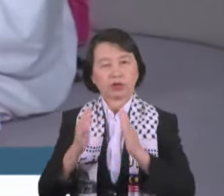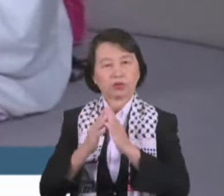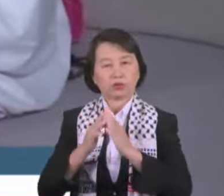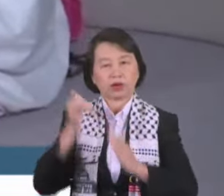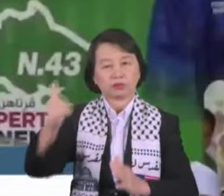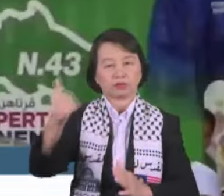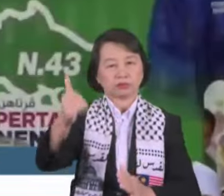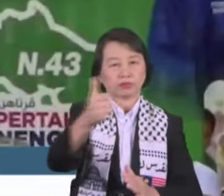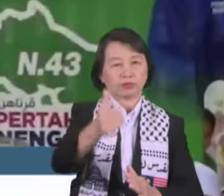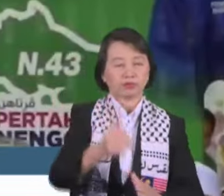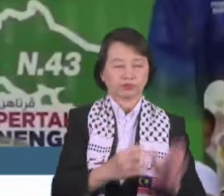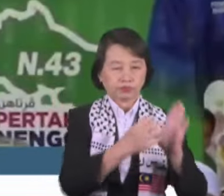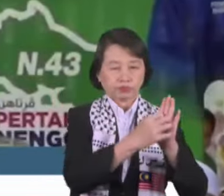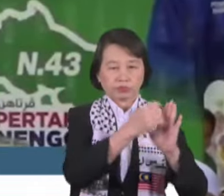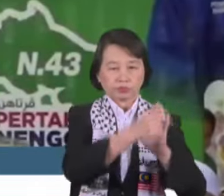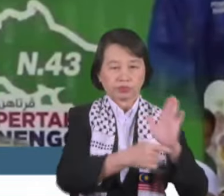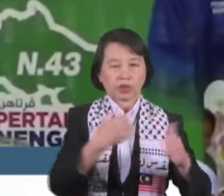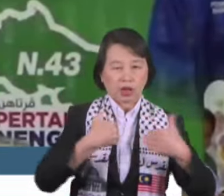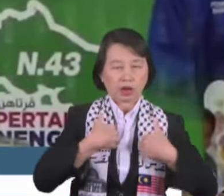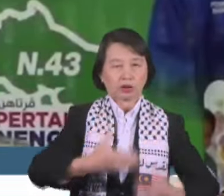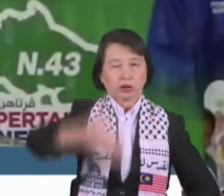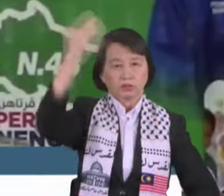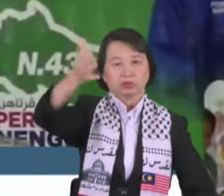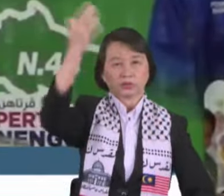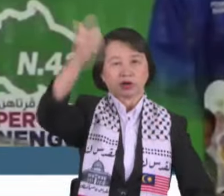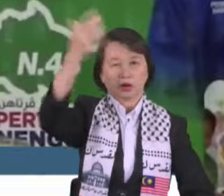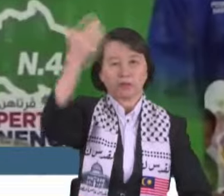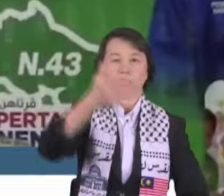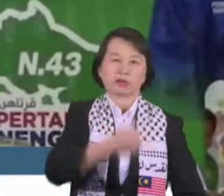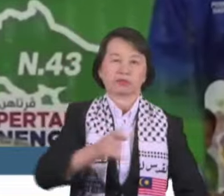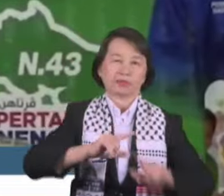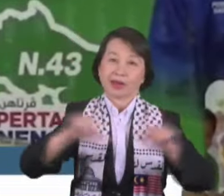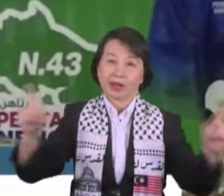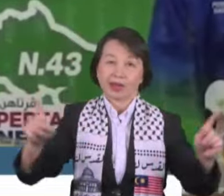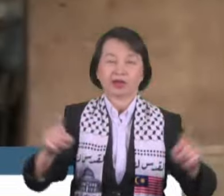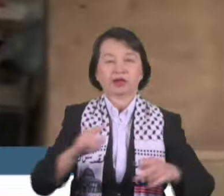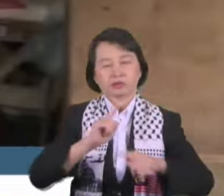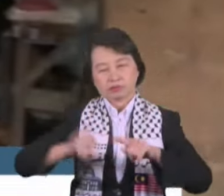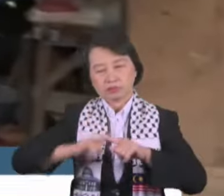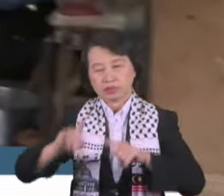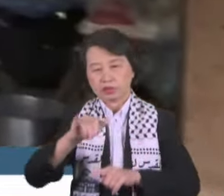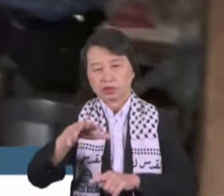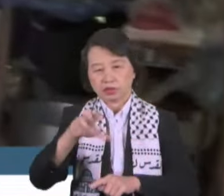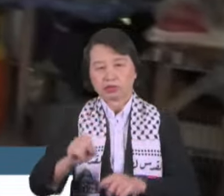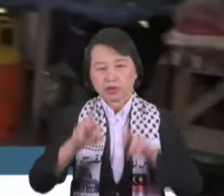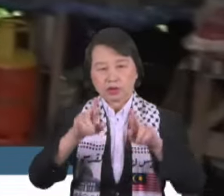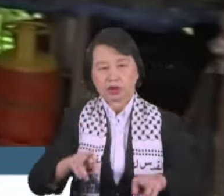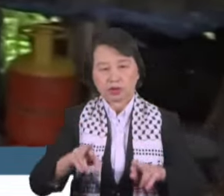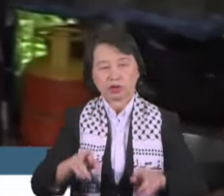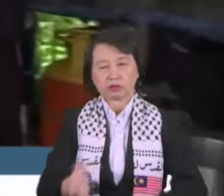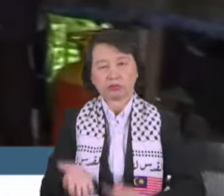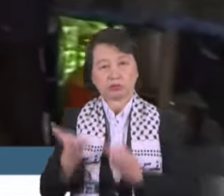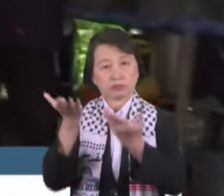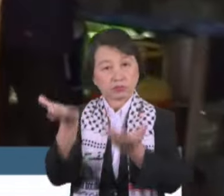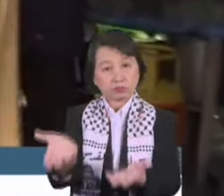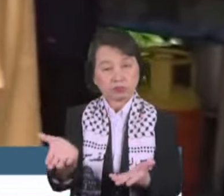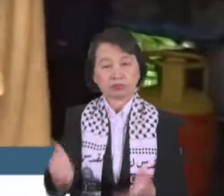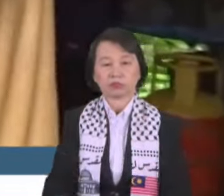rumah, manakala PAS lebih memilih mengadakan ceramah umum. Pelbagai isu rakyat dan naratif diangkat.